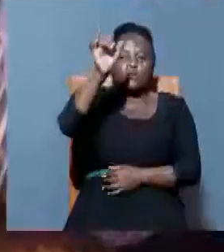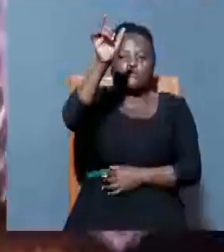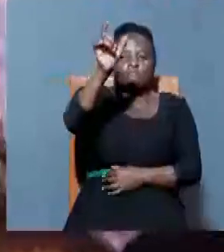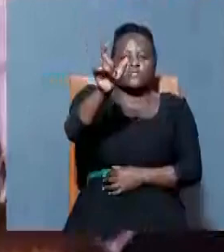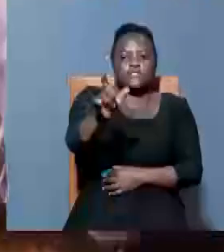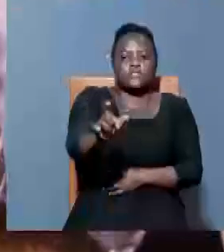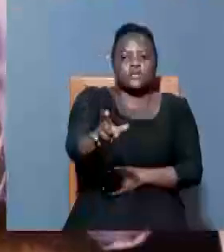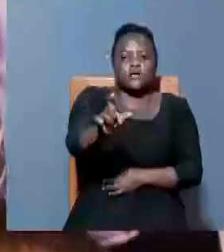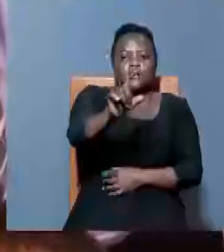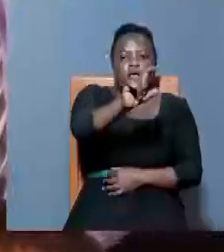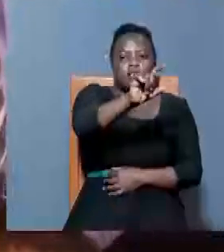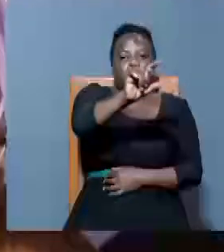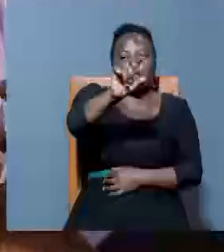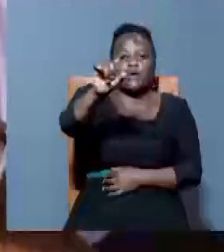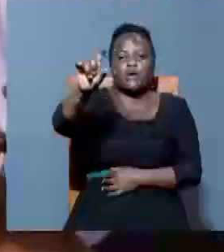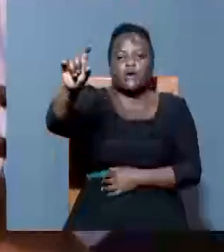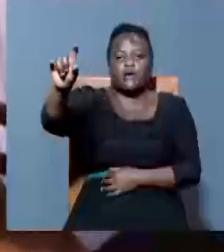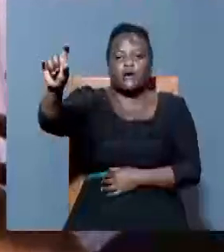Saraba wa Calvary.